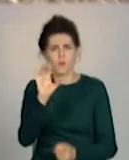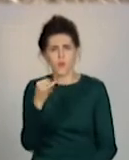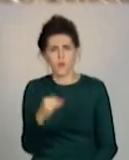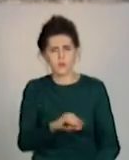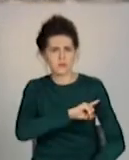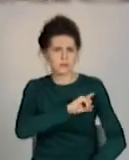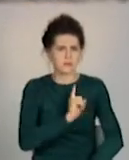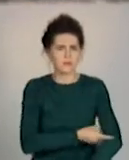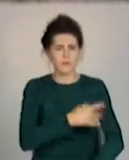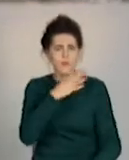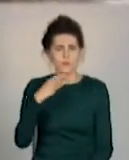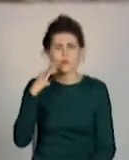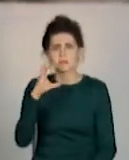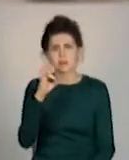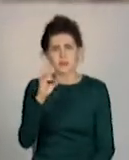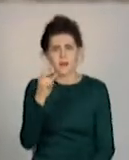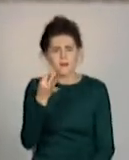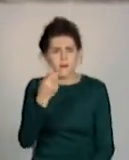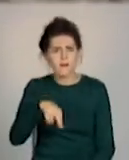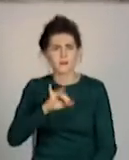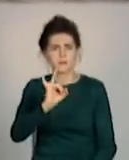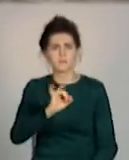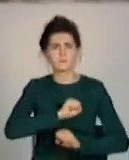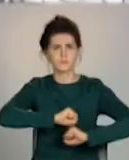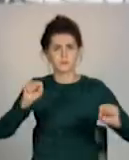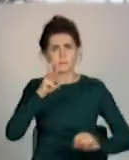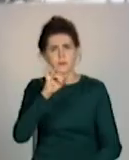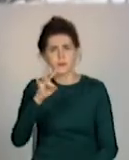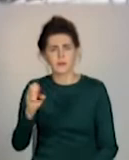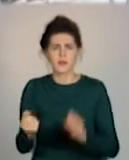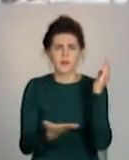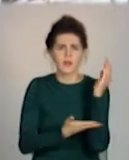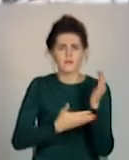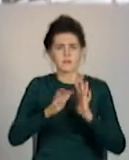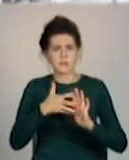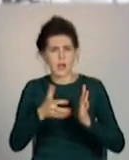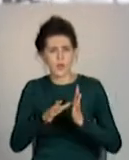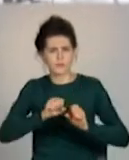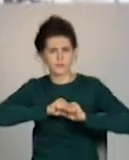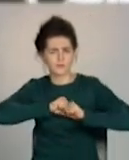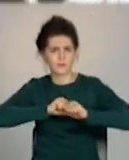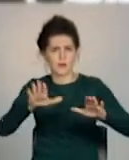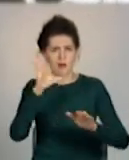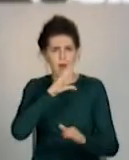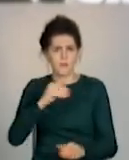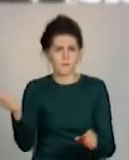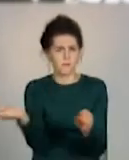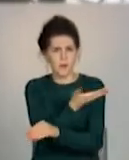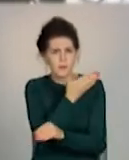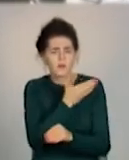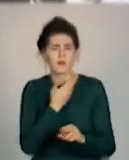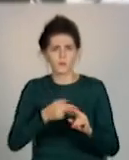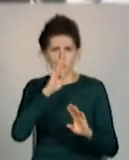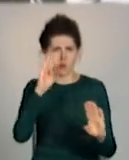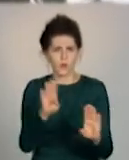інтенсивним. Більшість снарядів і мін вибухнули в полях або на деревах. Осколки легко перерубували навпіл величезні завбільшки з